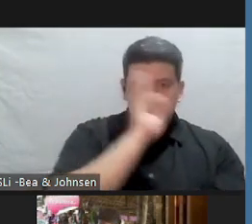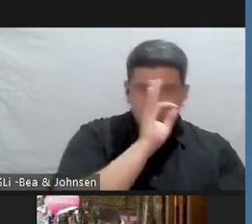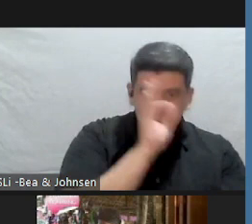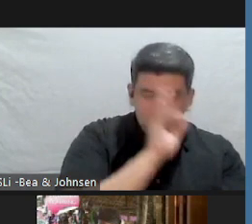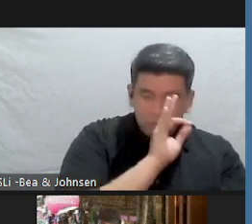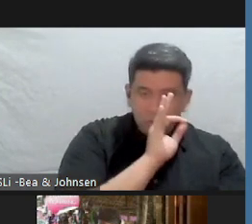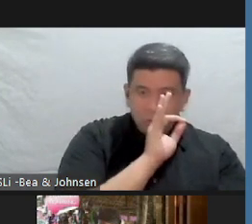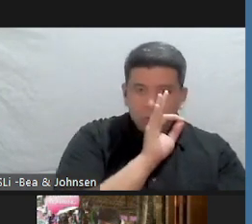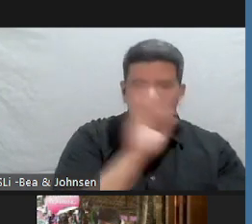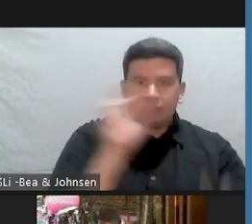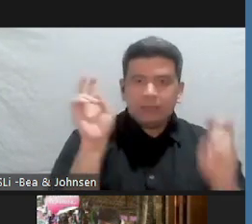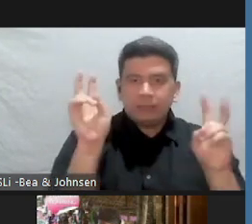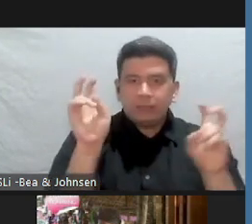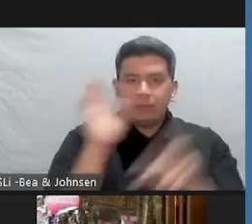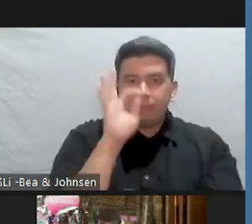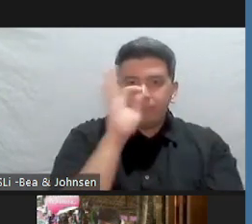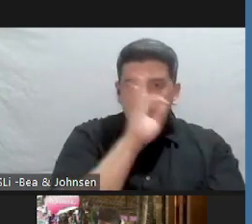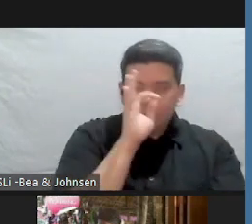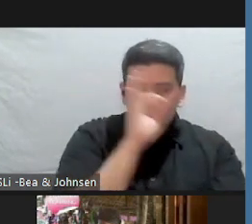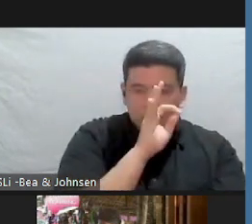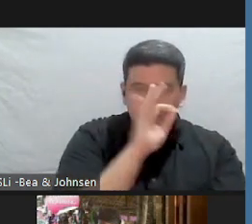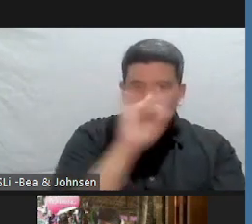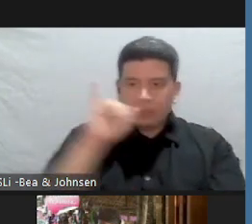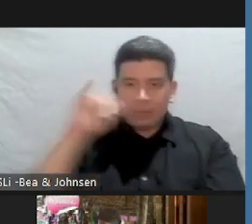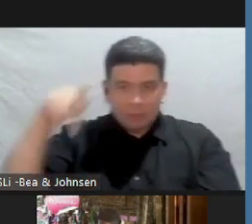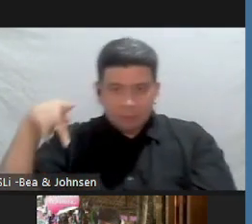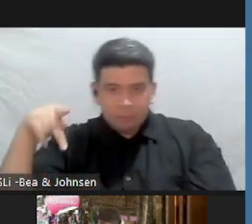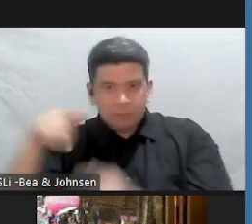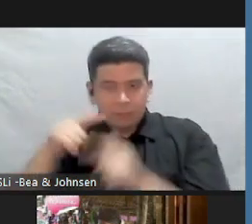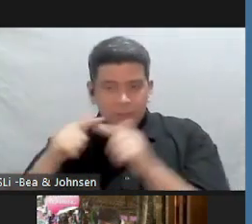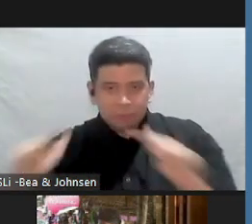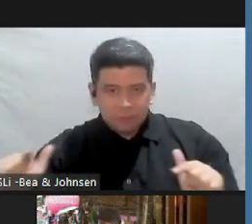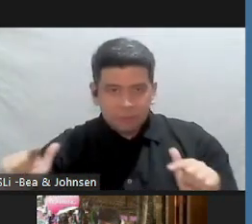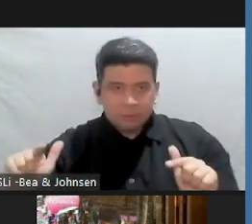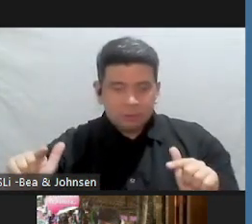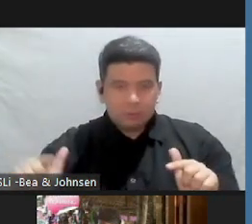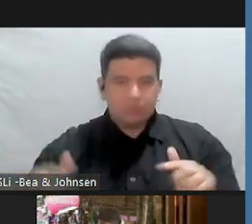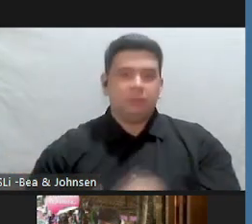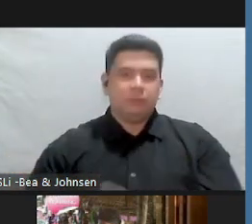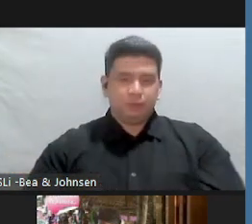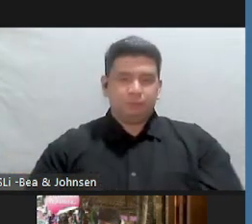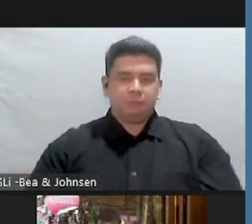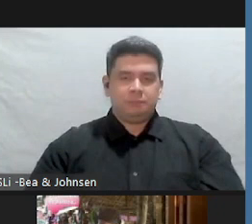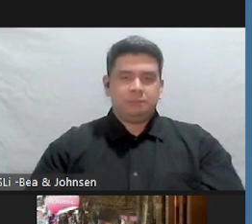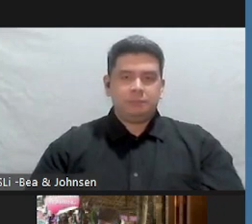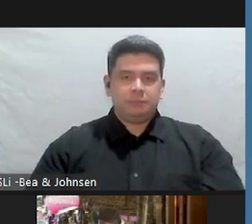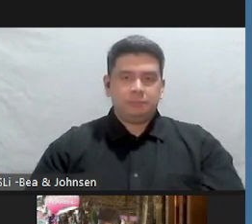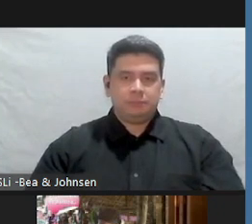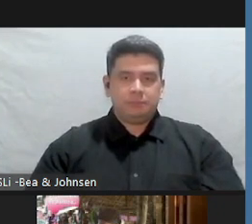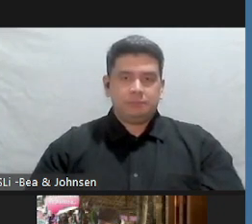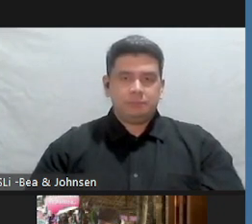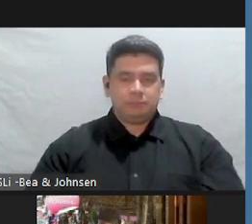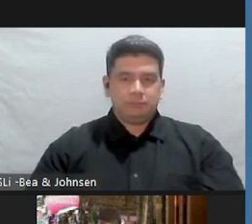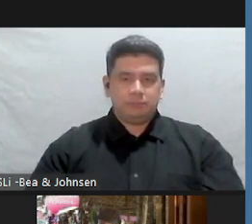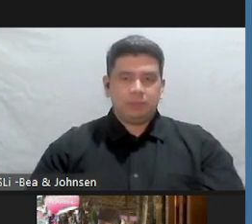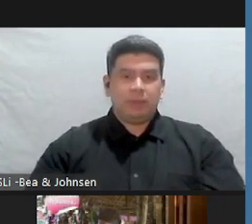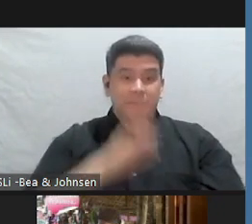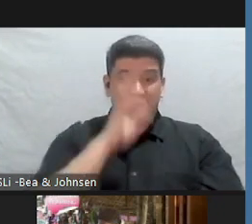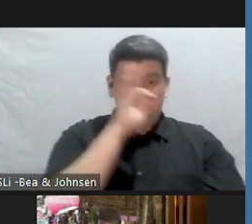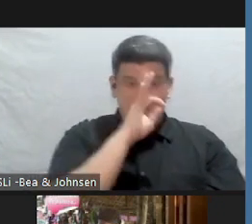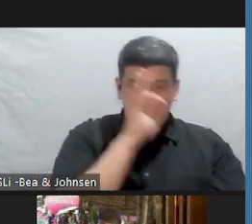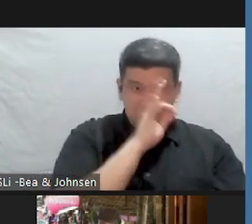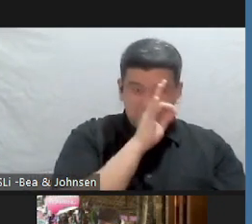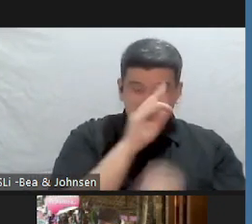wika. Dahil ang Filipino naman po ay hindi ito Tagalog. Kundi dapat ito ay nag-i-evolve. Ano? Ito ay